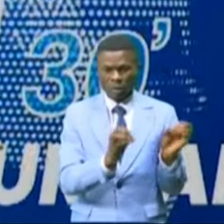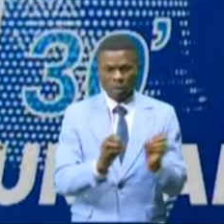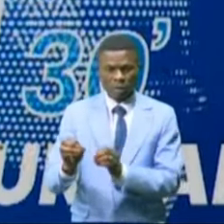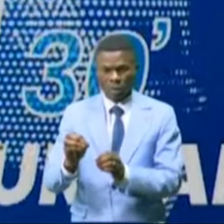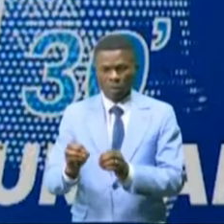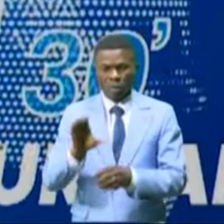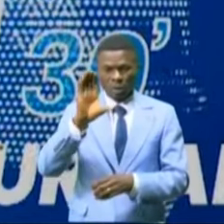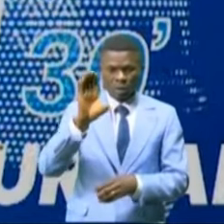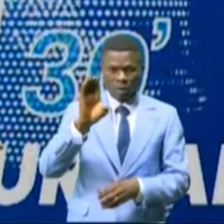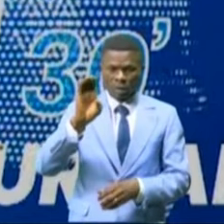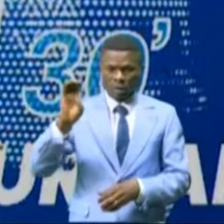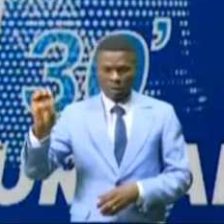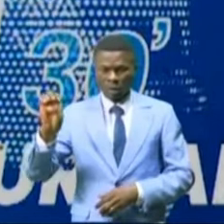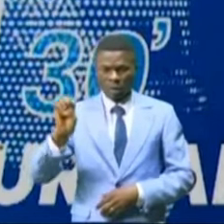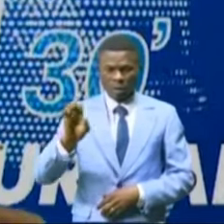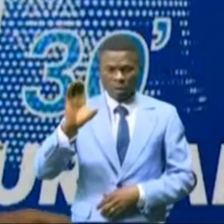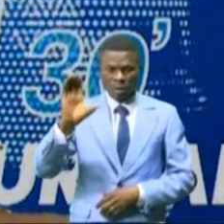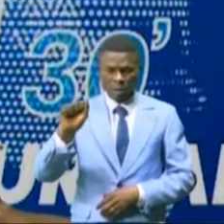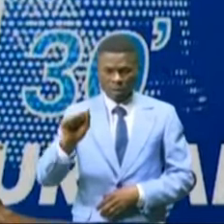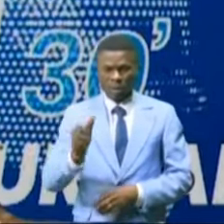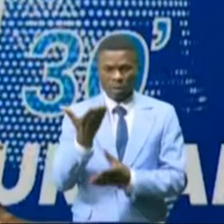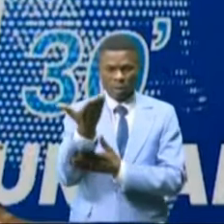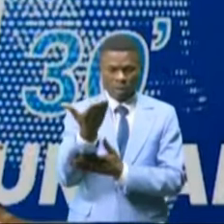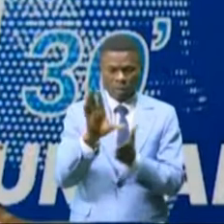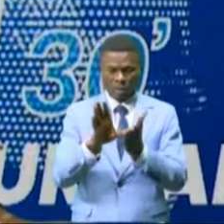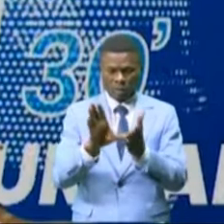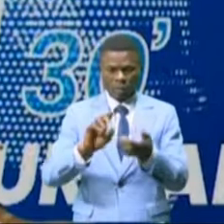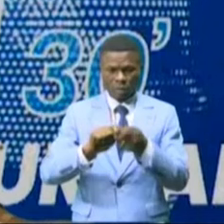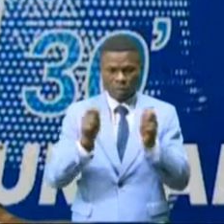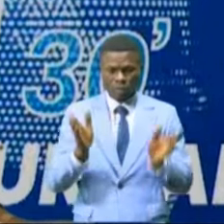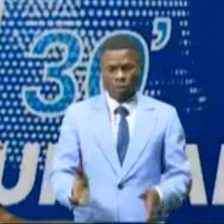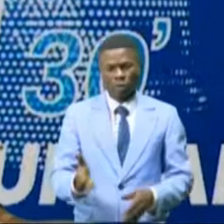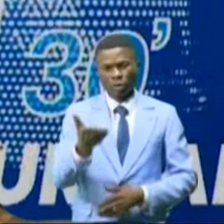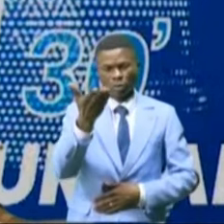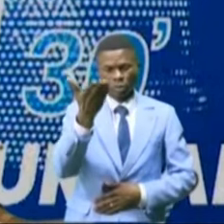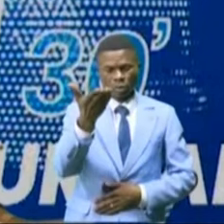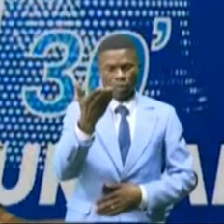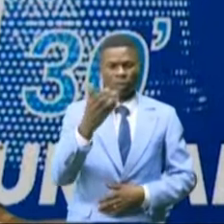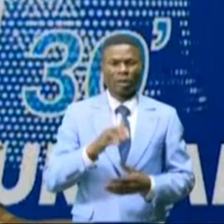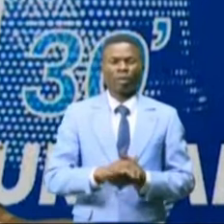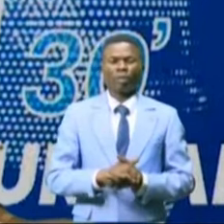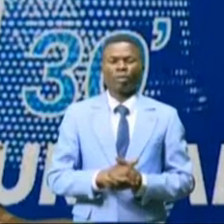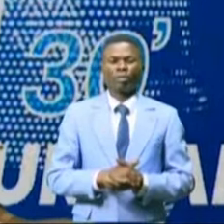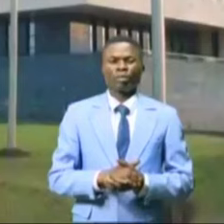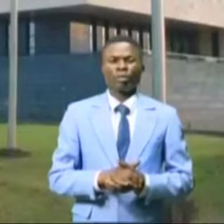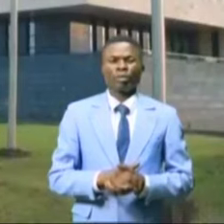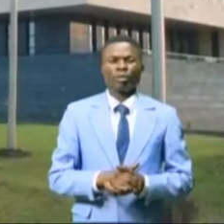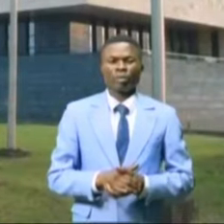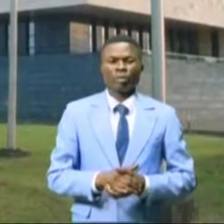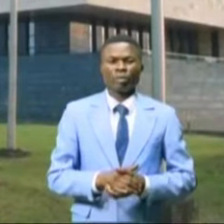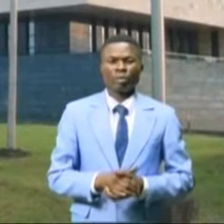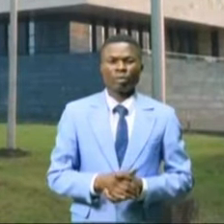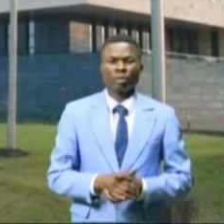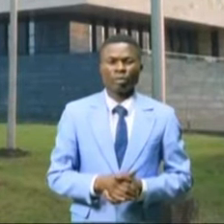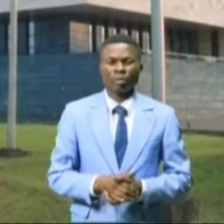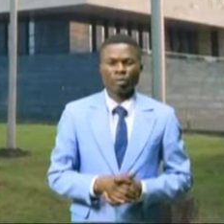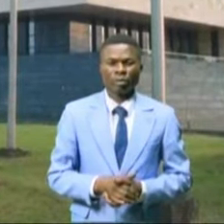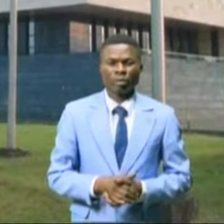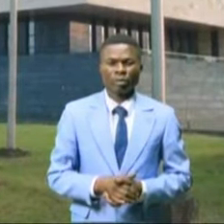de la CEAC. Images et commentaires avec Rachel Foutou de la presse présidentielle.